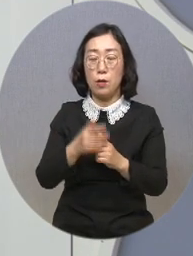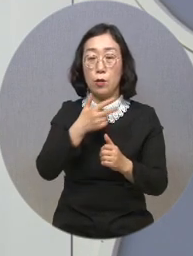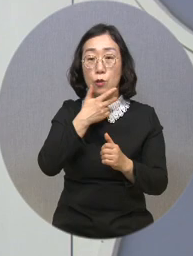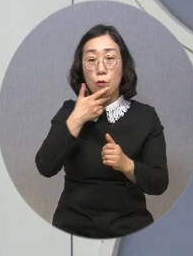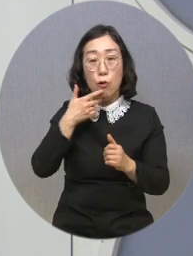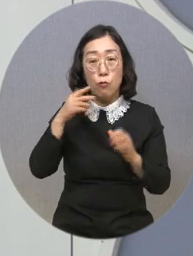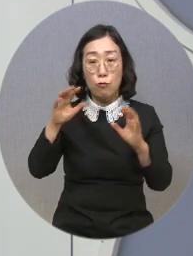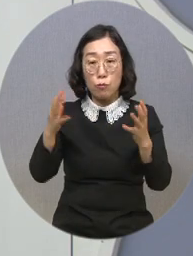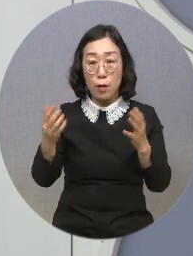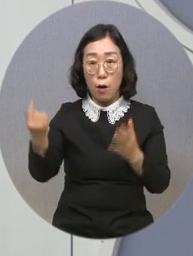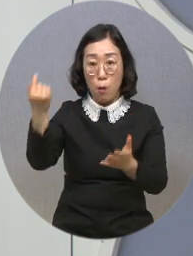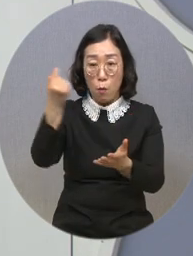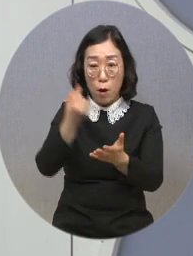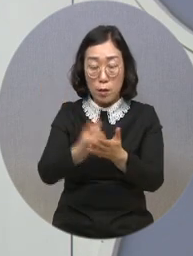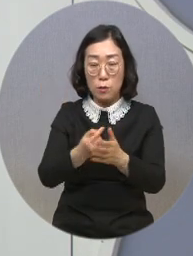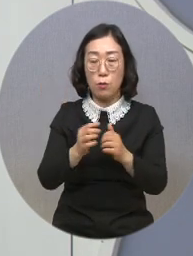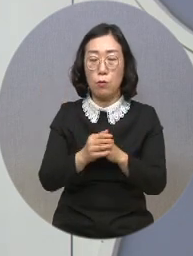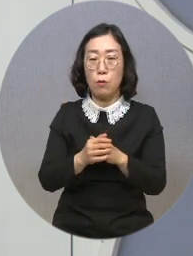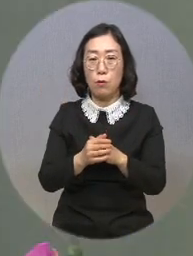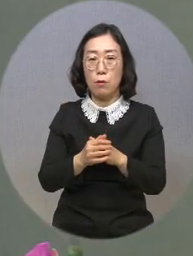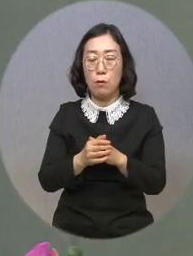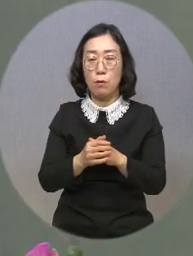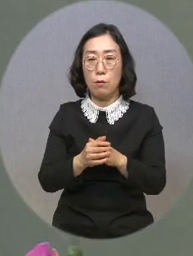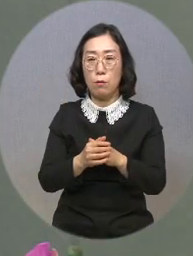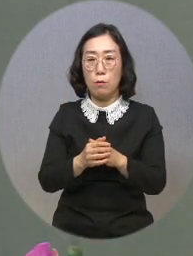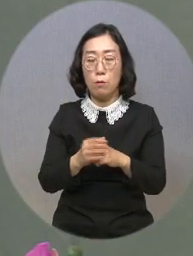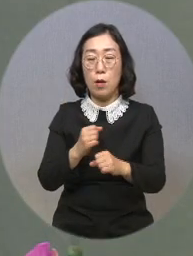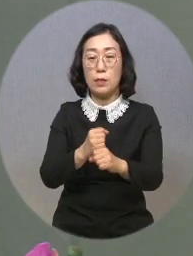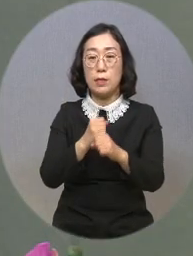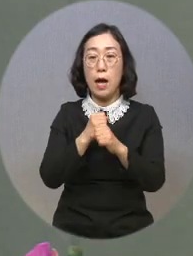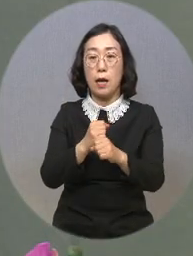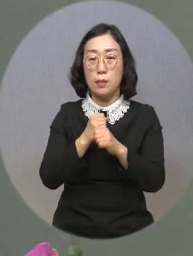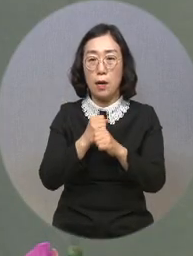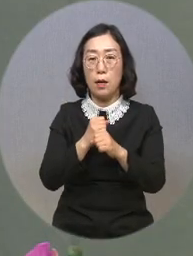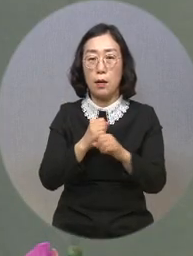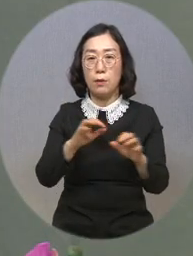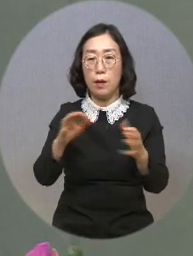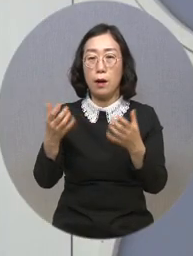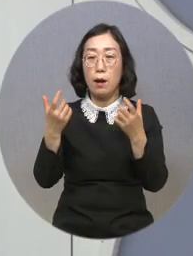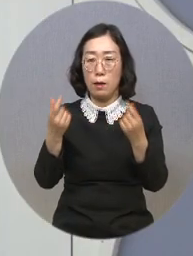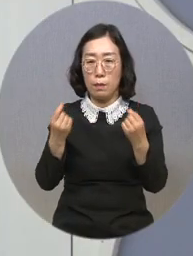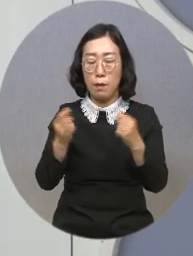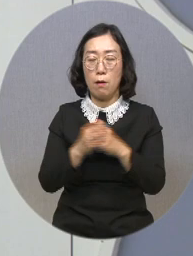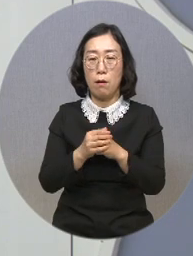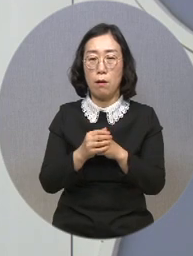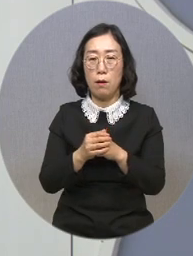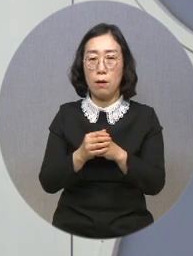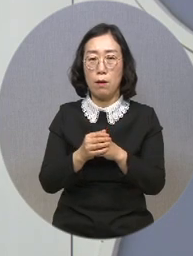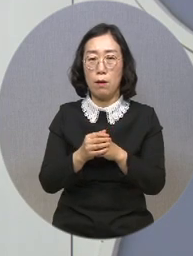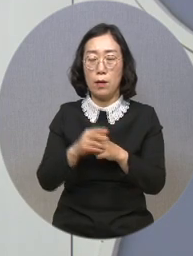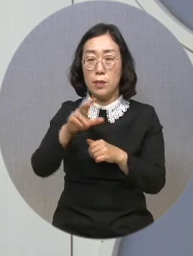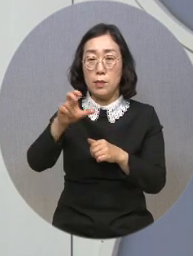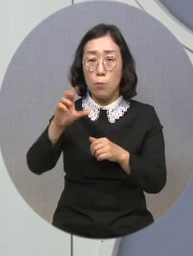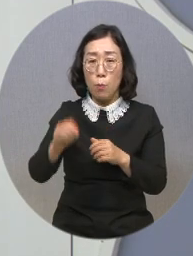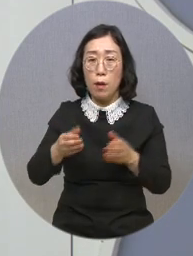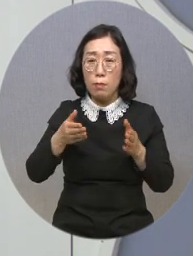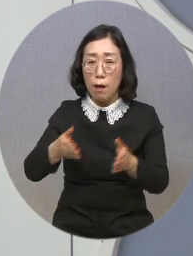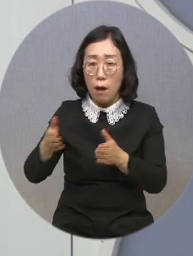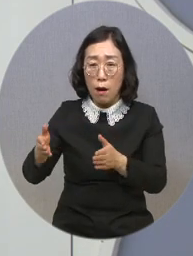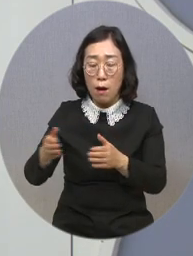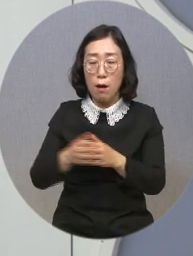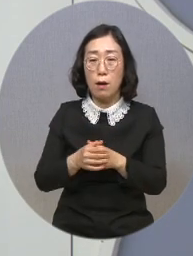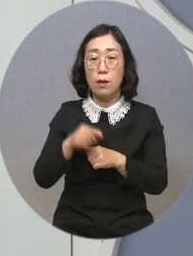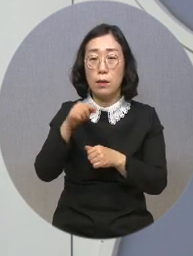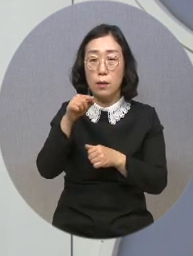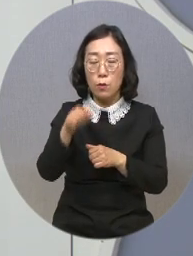어떤 분이 오셔가지고 대한민국은 집단 자살할 국가다 이런 식으로 얘기했어요. 아. 그 25만 명을 낳고 있는데